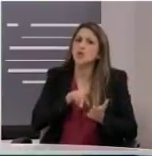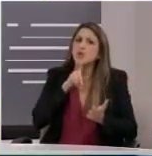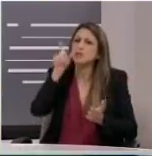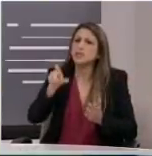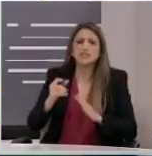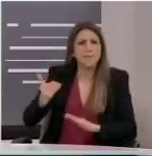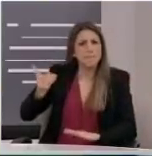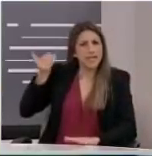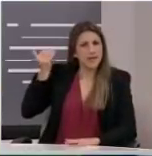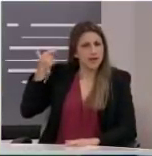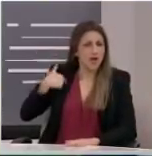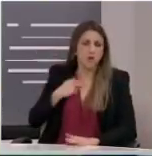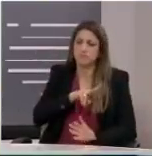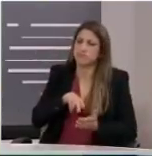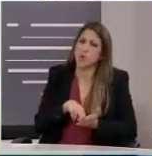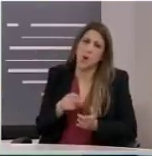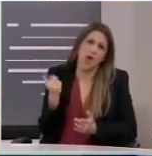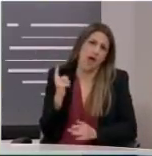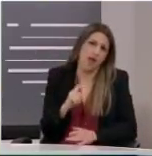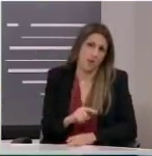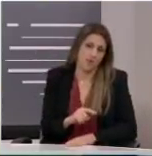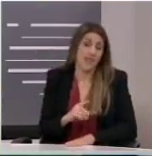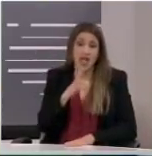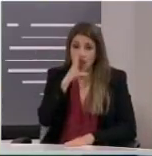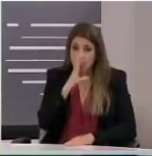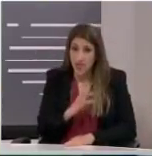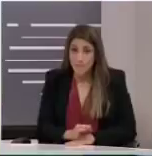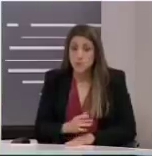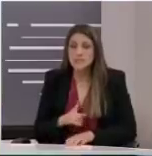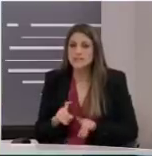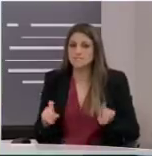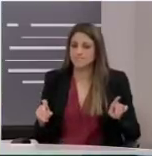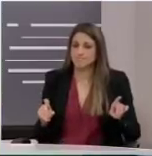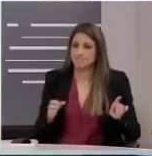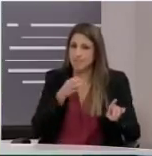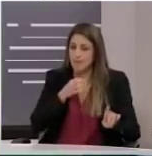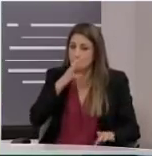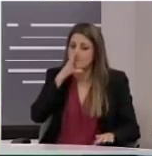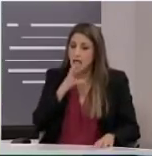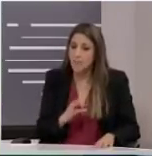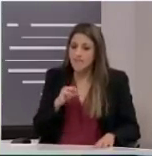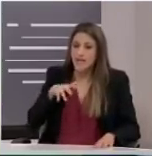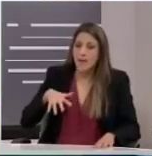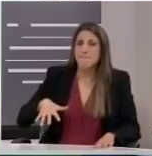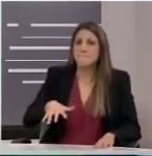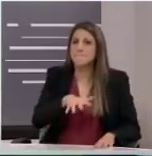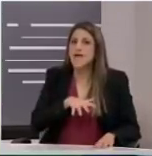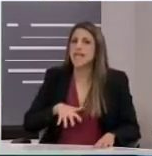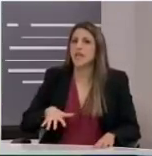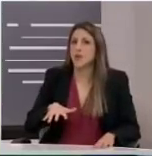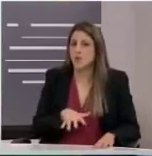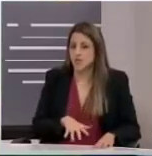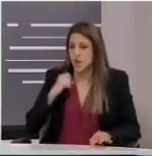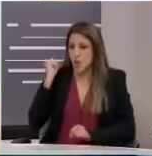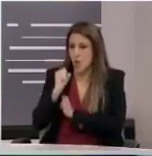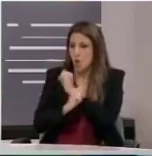μπήκατε. Θα πω όμως ότι πράγματι η περιοχή μας τα τελευταία